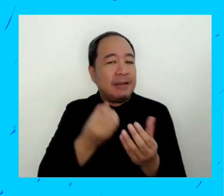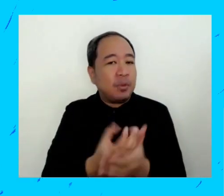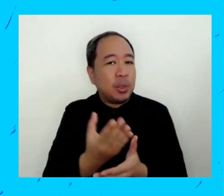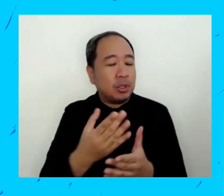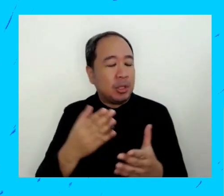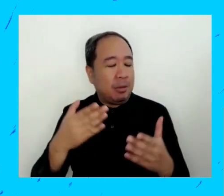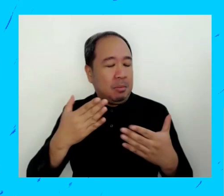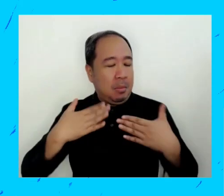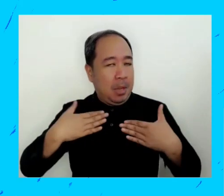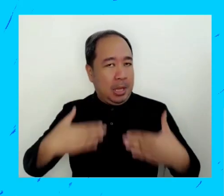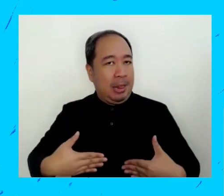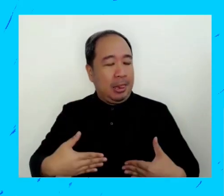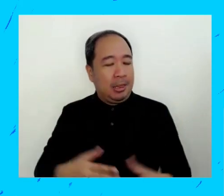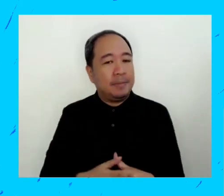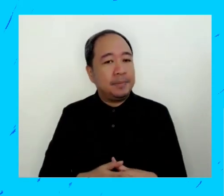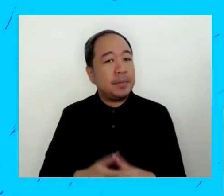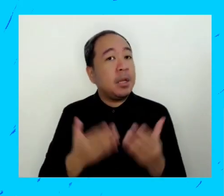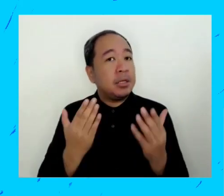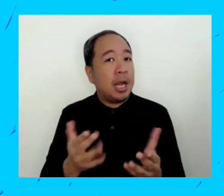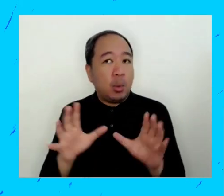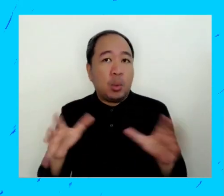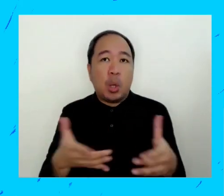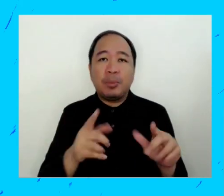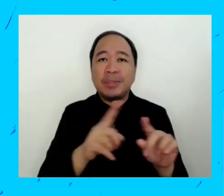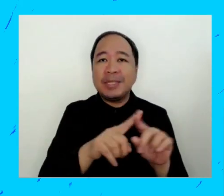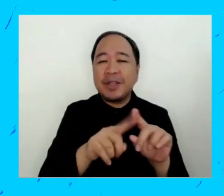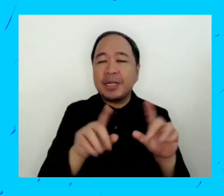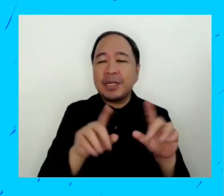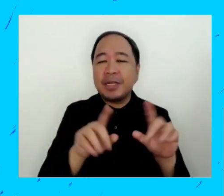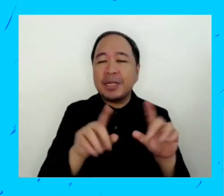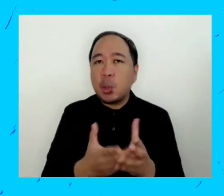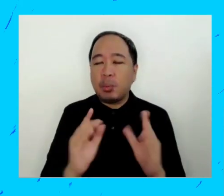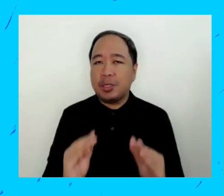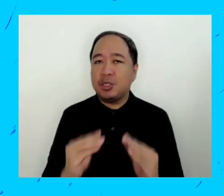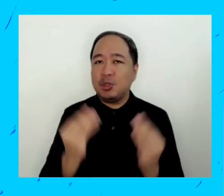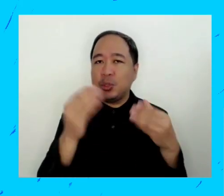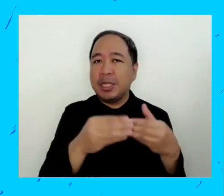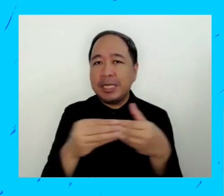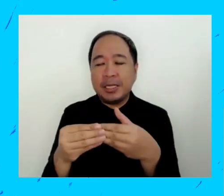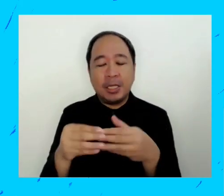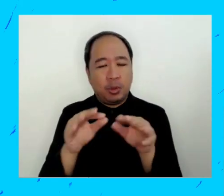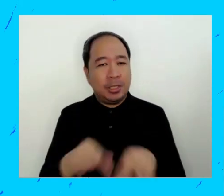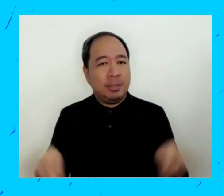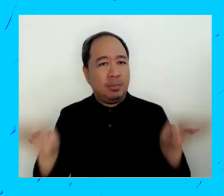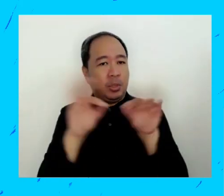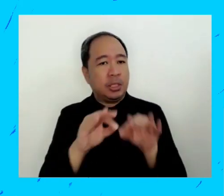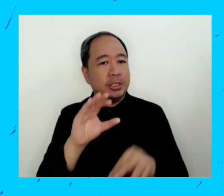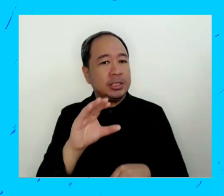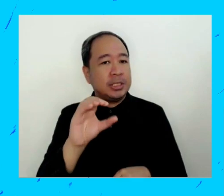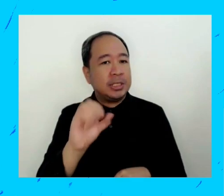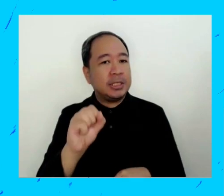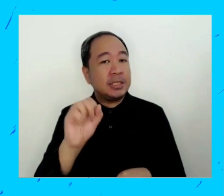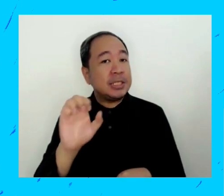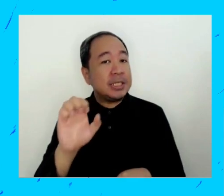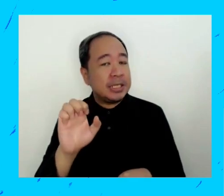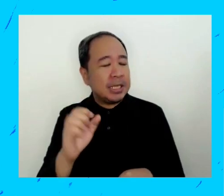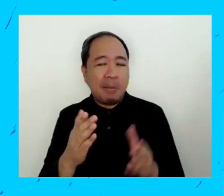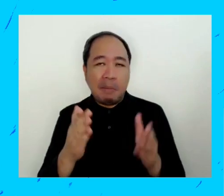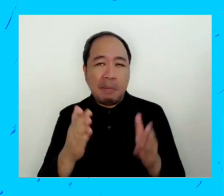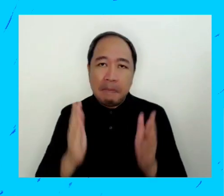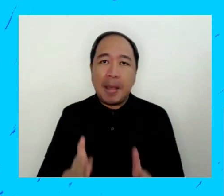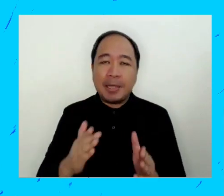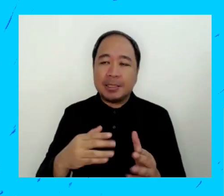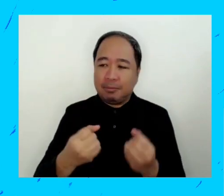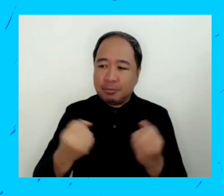Aujourd'hui, nous sommes avec des leaders globaux qui vont nous informer sur l'importance de